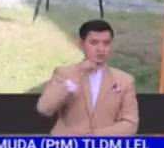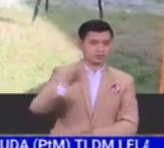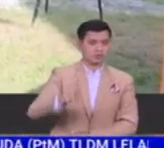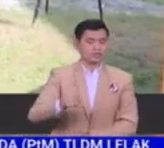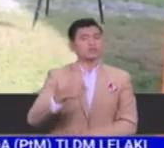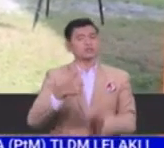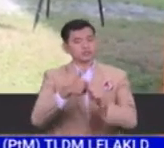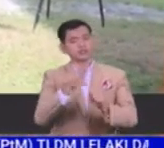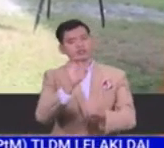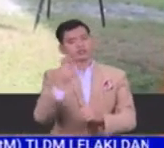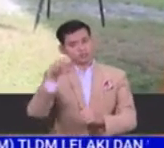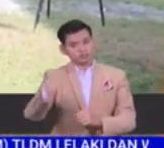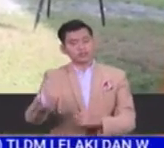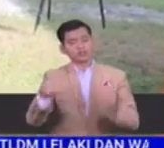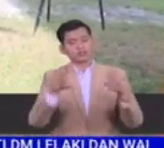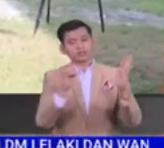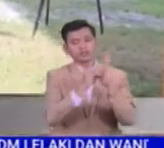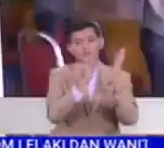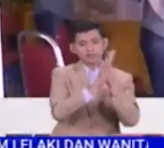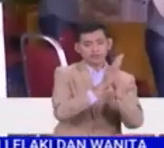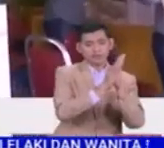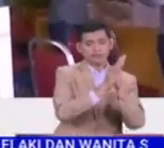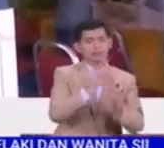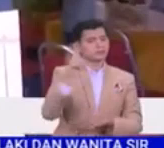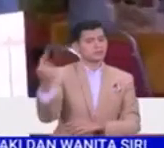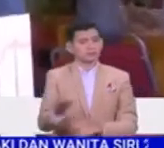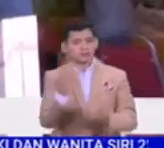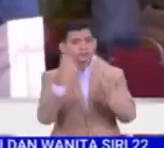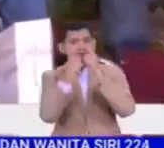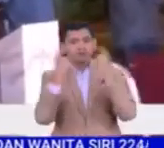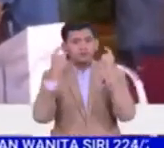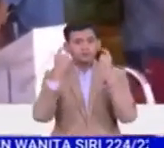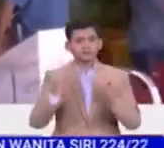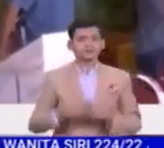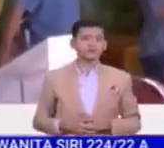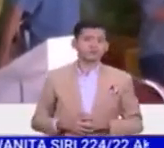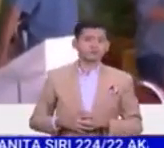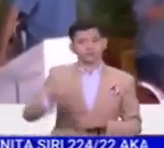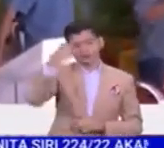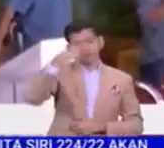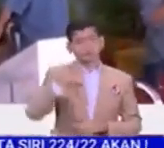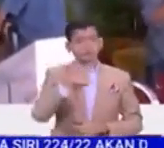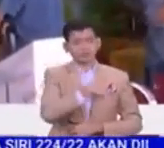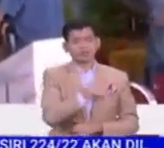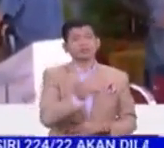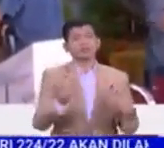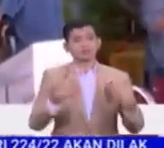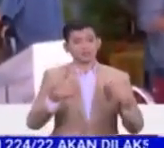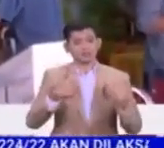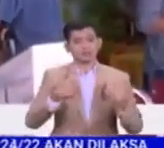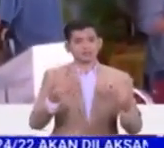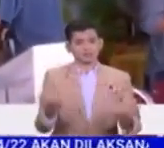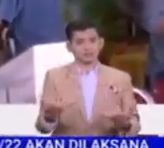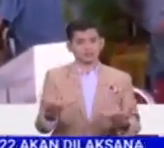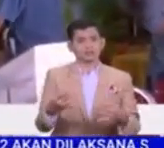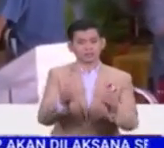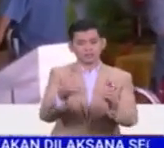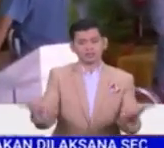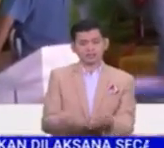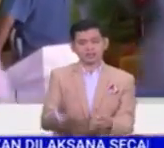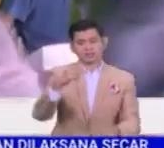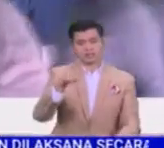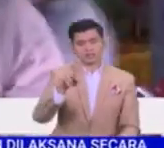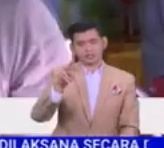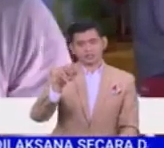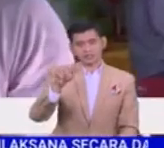also. Always wear the mask lah. Nasihat saya untuk kita mengunjung ke daerah Keningau, kita